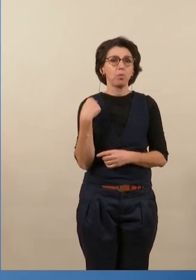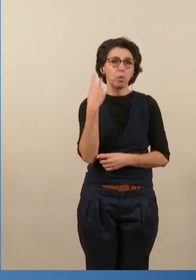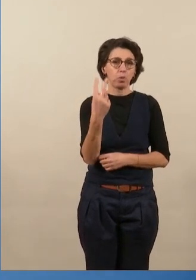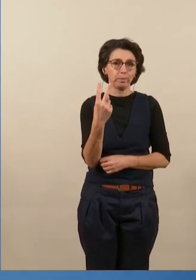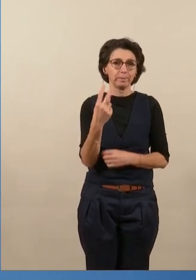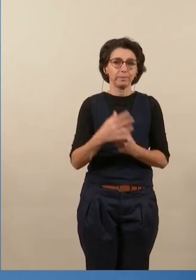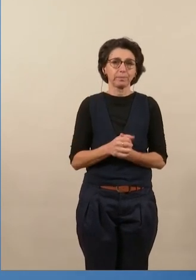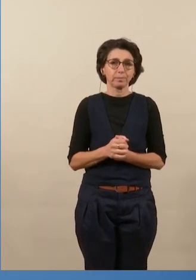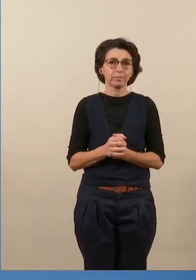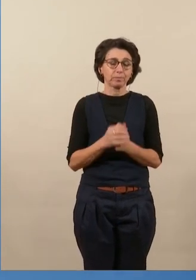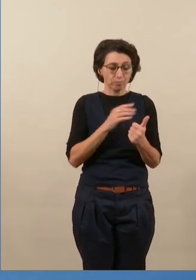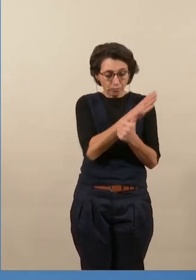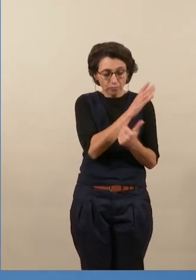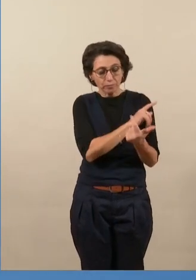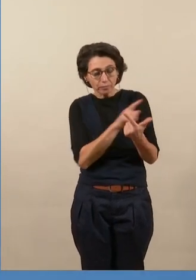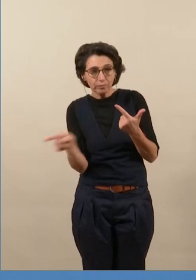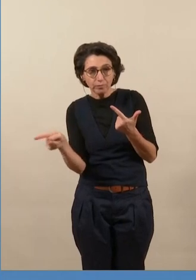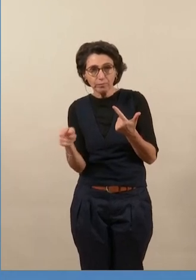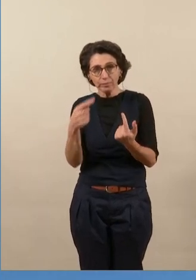l'orientation budgétaire